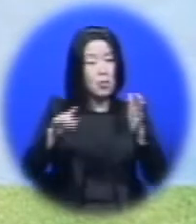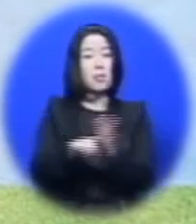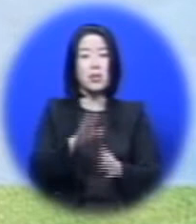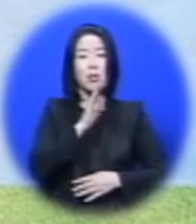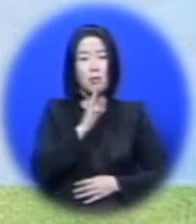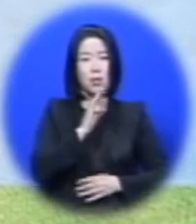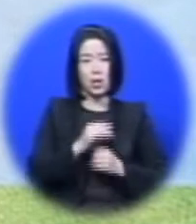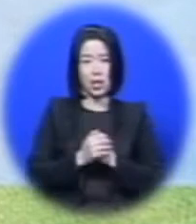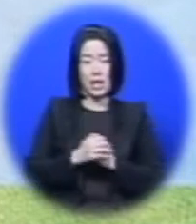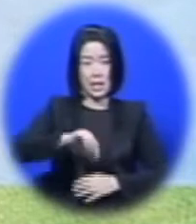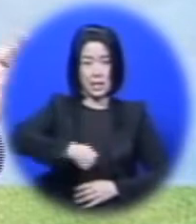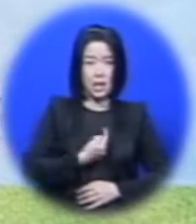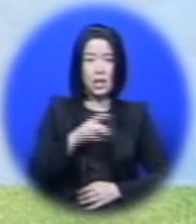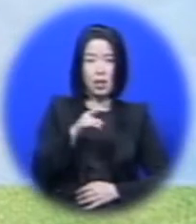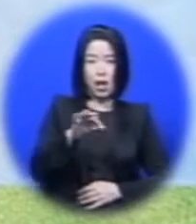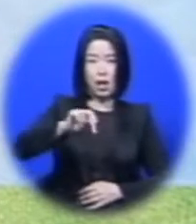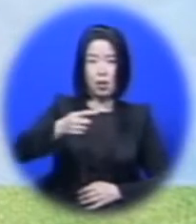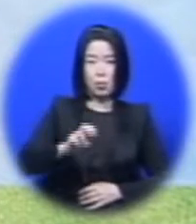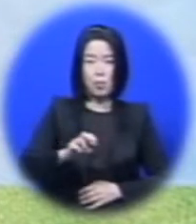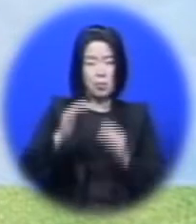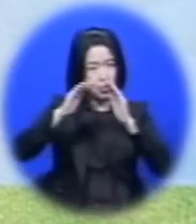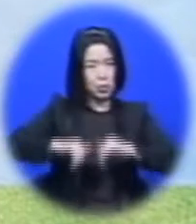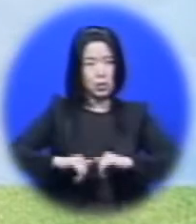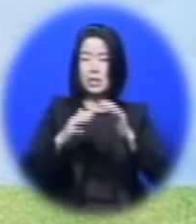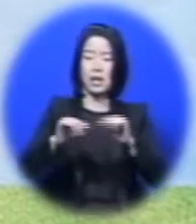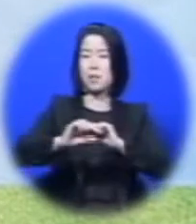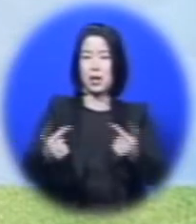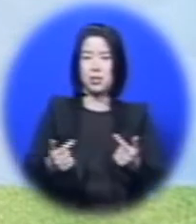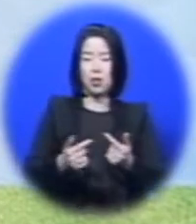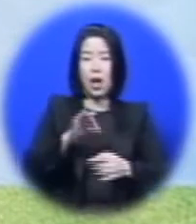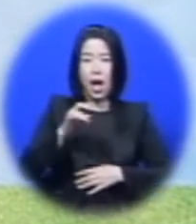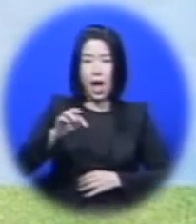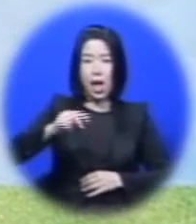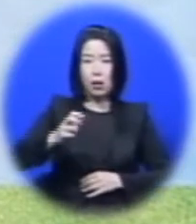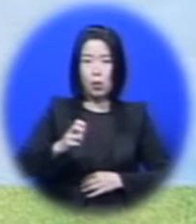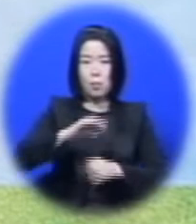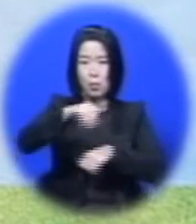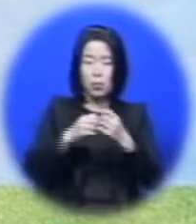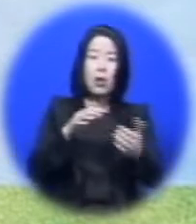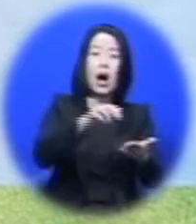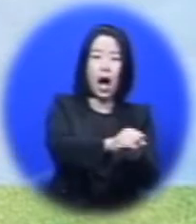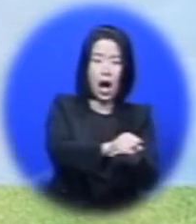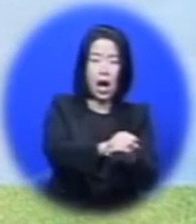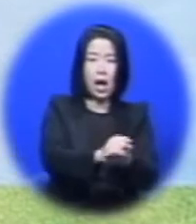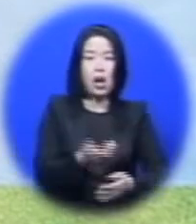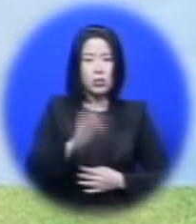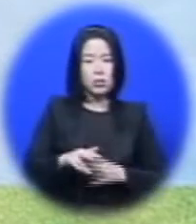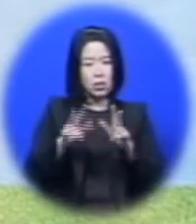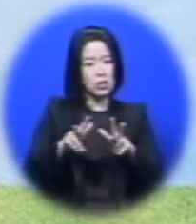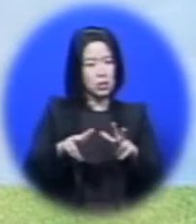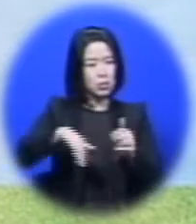믿었습니다. 자기는 에돔에게 무너질 자가 아닙니다. 에돔을 오히려 정복할 것이죠. 그런데 지금